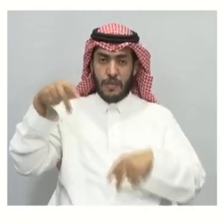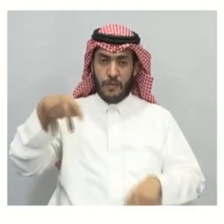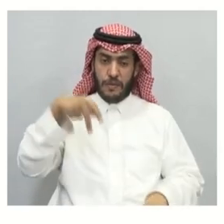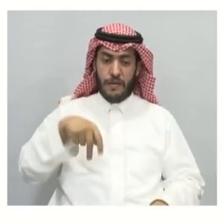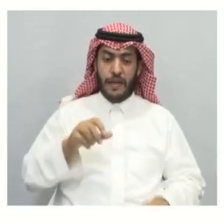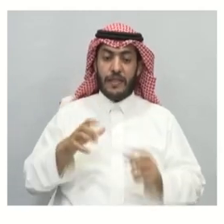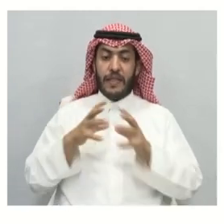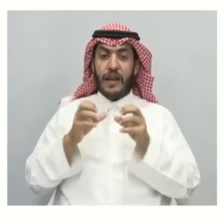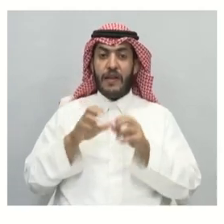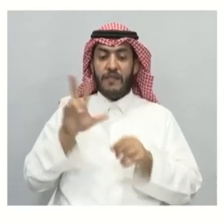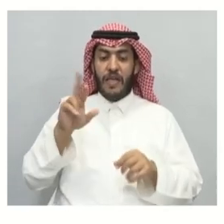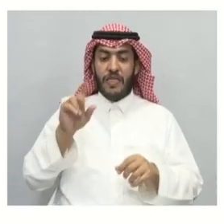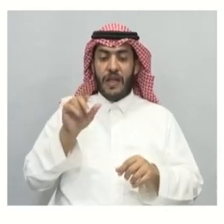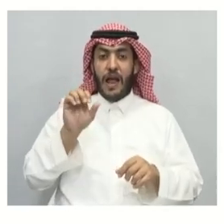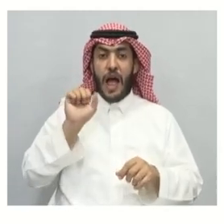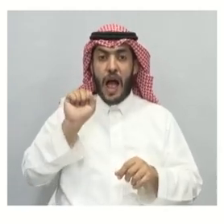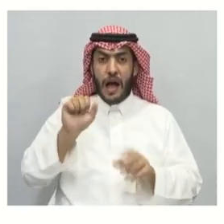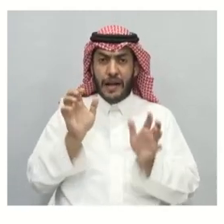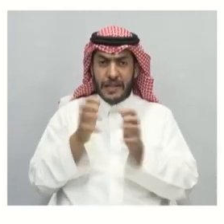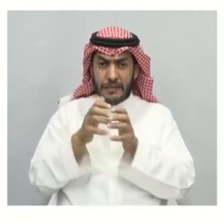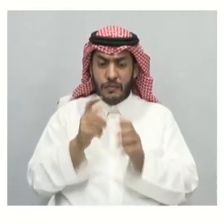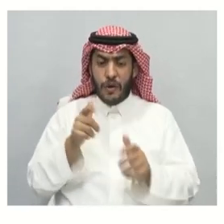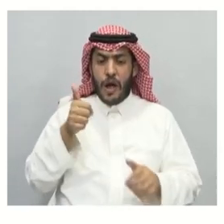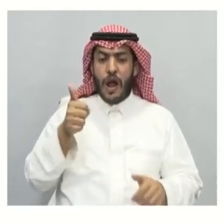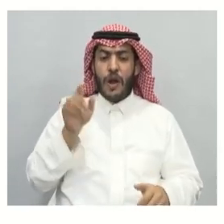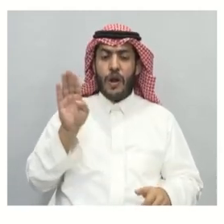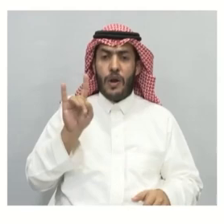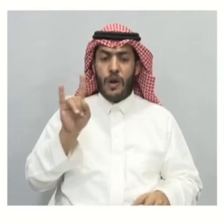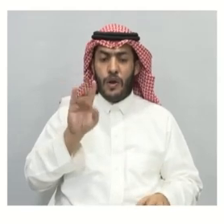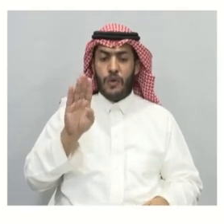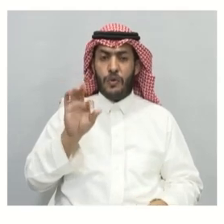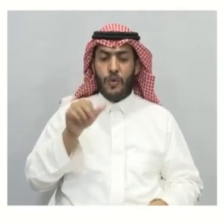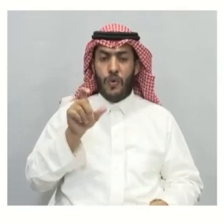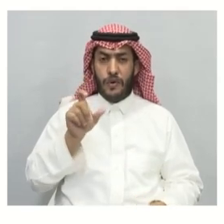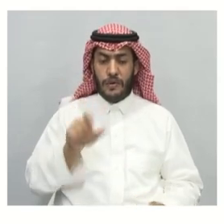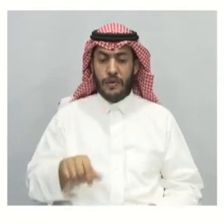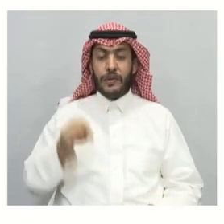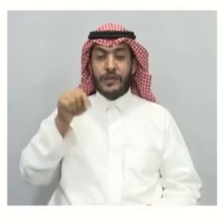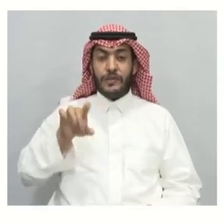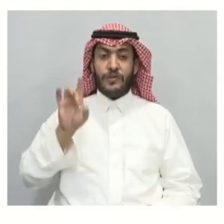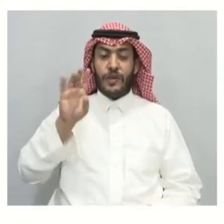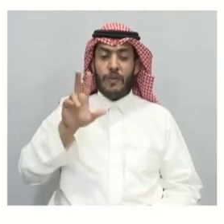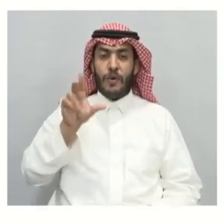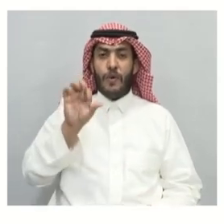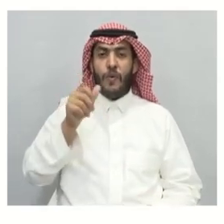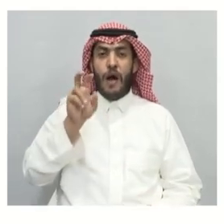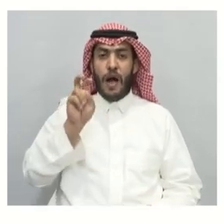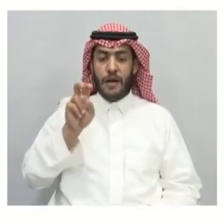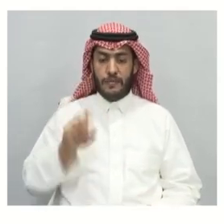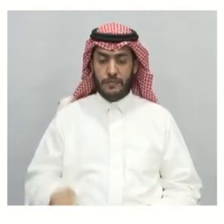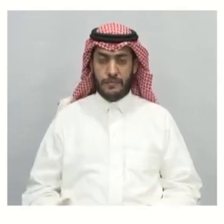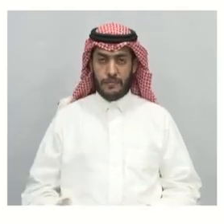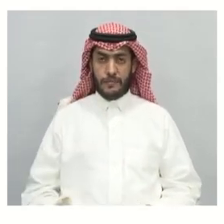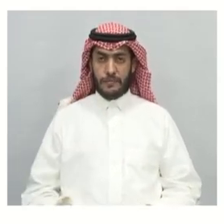ايش تعريف الذره الخاص بقسم الالكترون اليوم ان شاء الله سوف ناخذ ايش النواه سوف